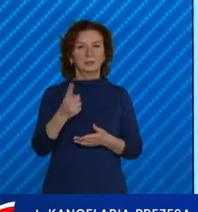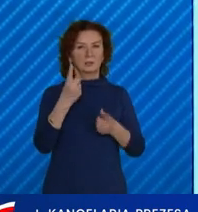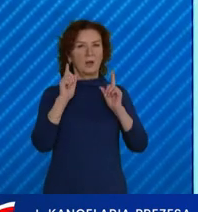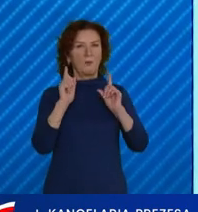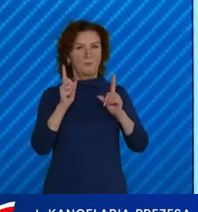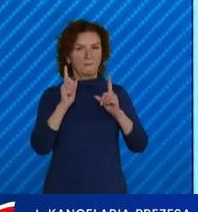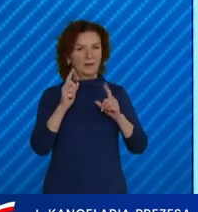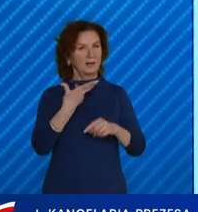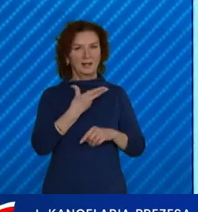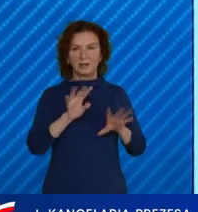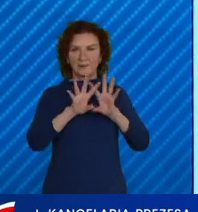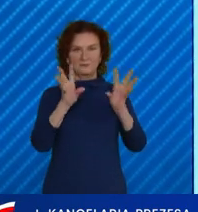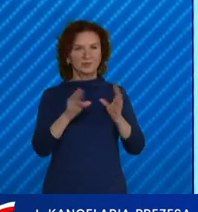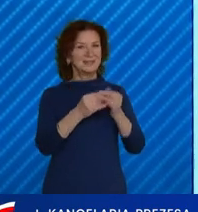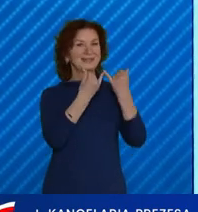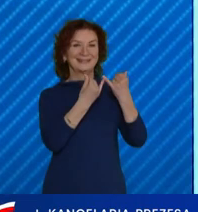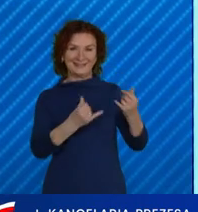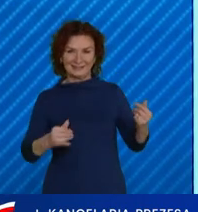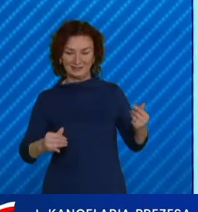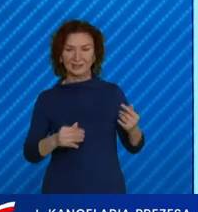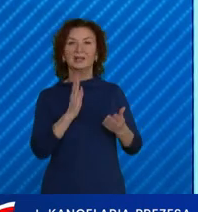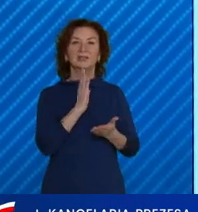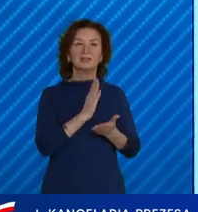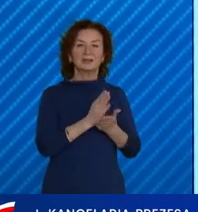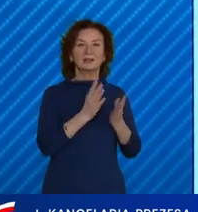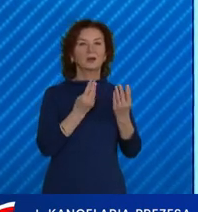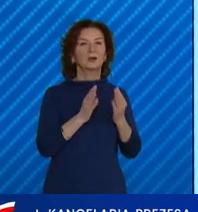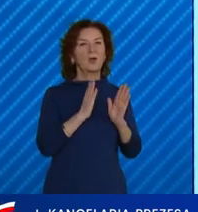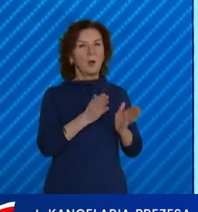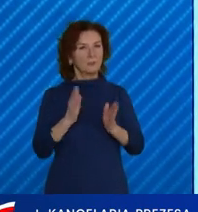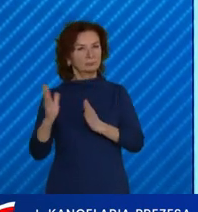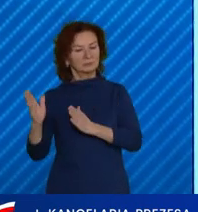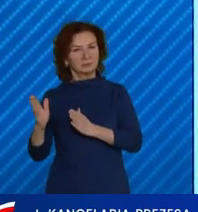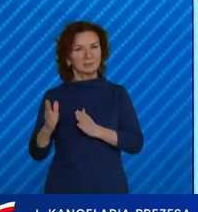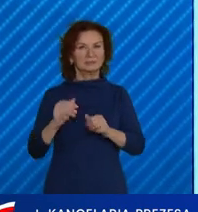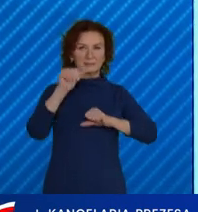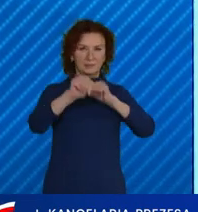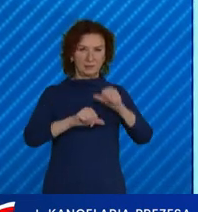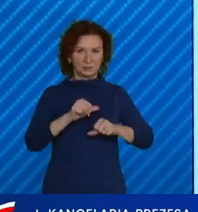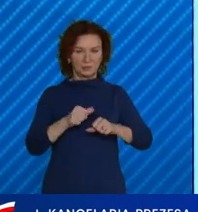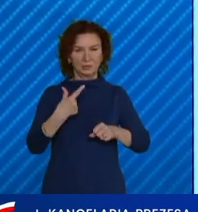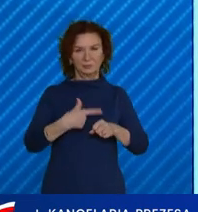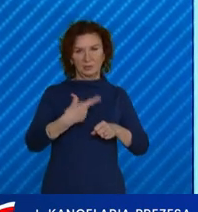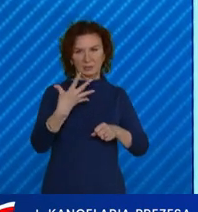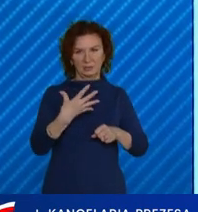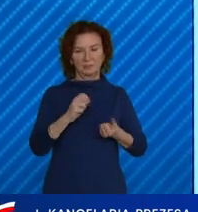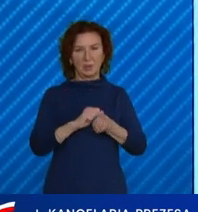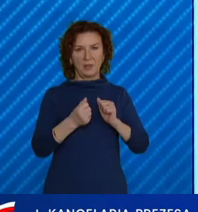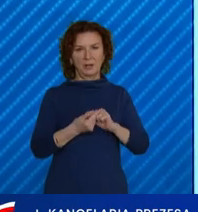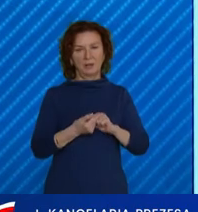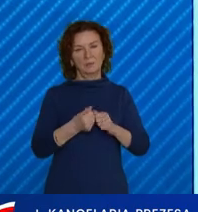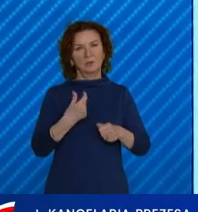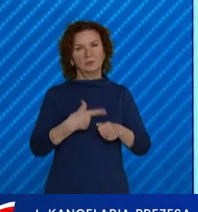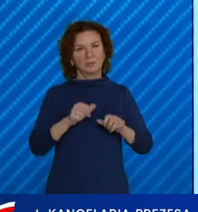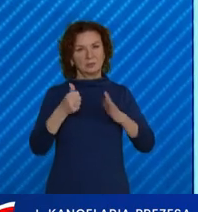Nie wszyscy inni, tylko kolejne roczniki, ewentualnie 25 bądź 26